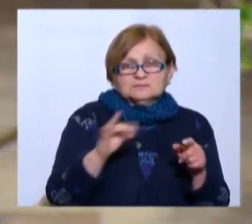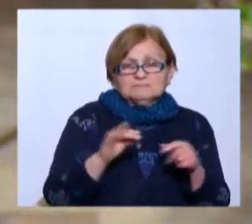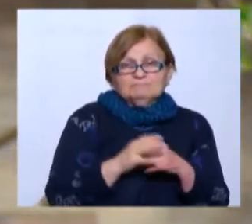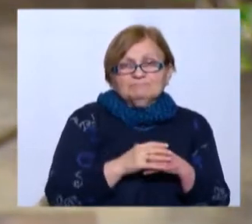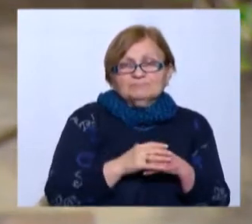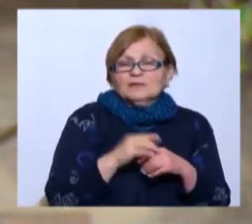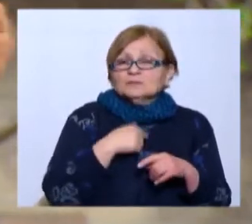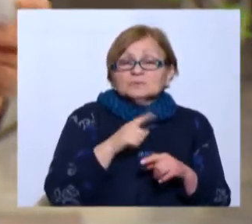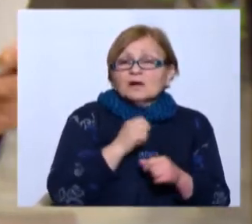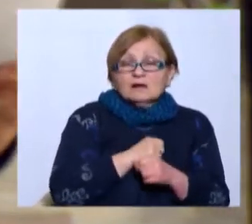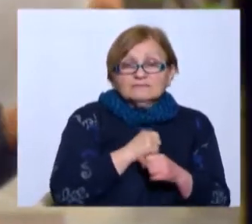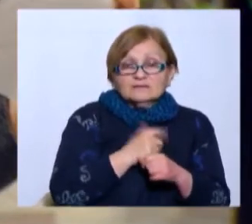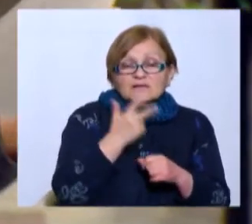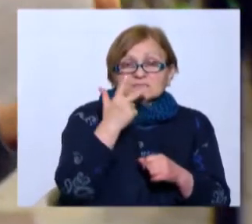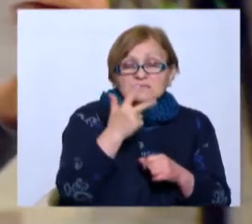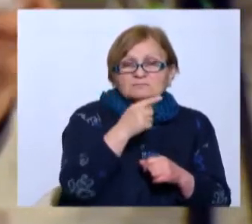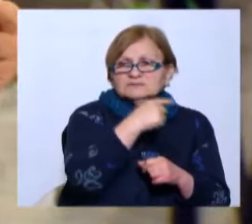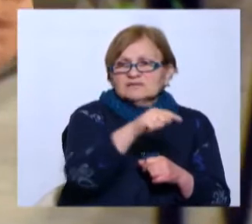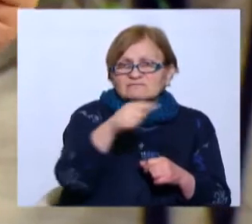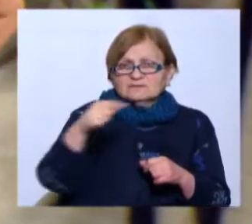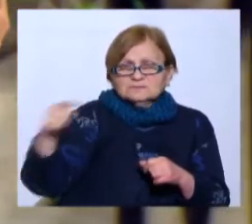შესაბამისად, ჩვენ რა ვქენთ? სამი სხვადასხვა